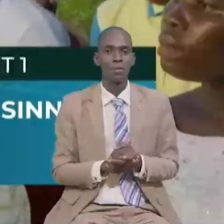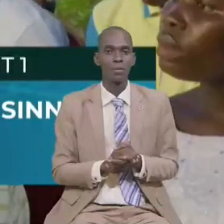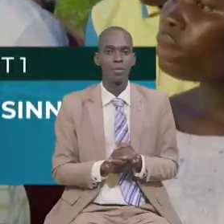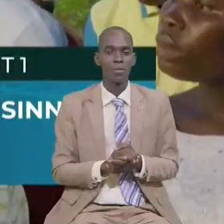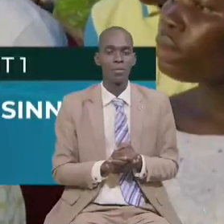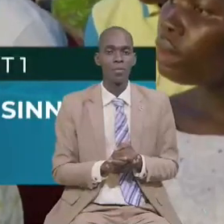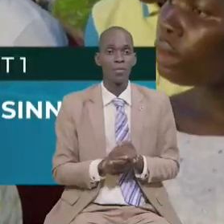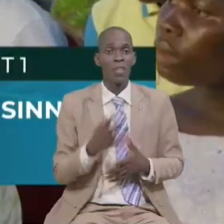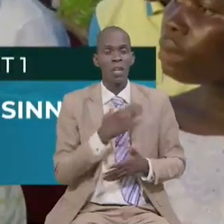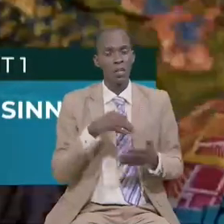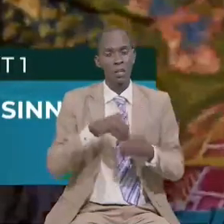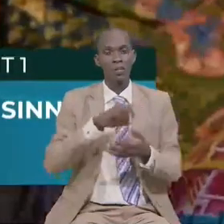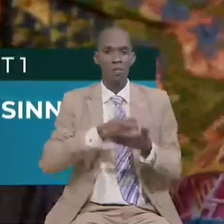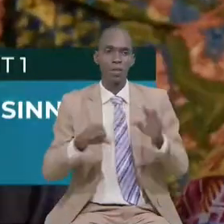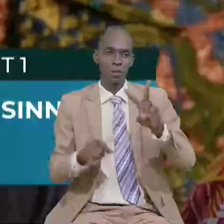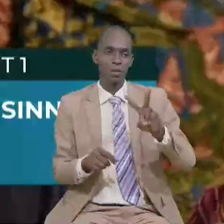Le verset 2.